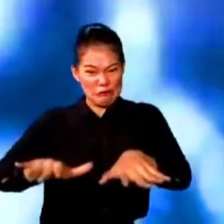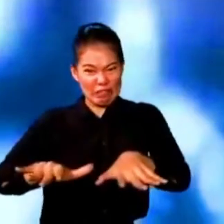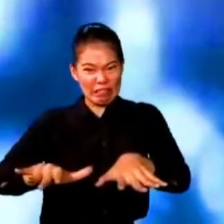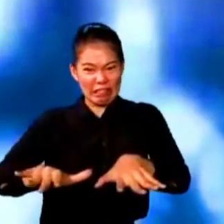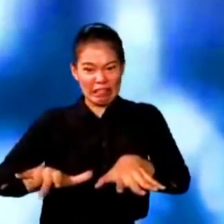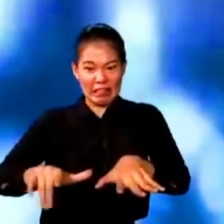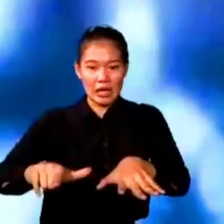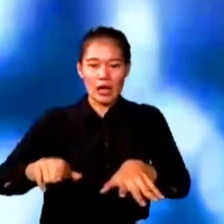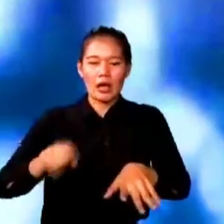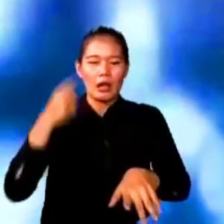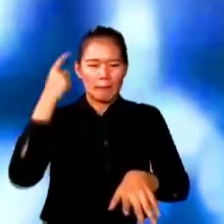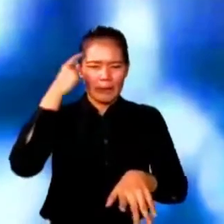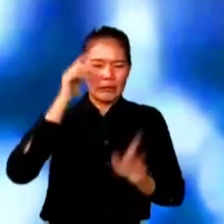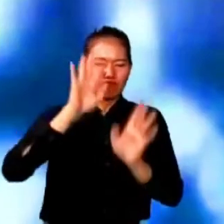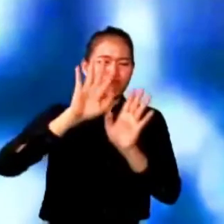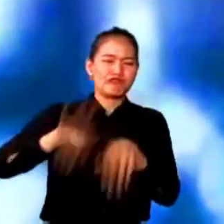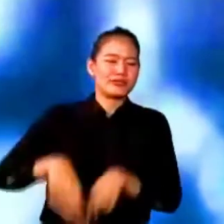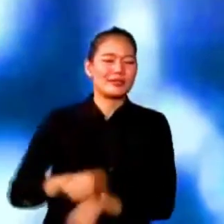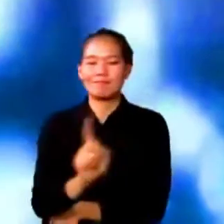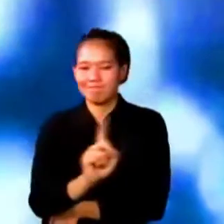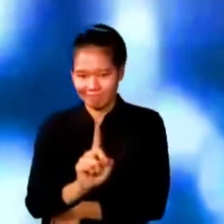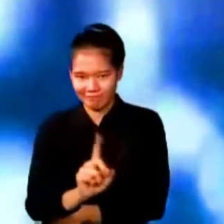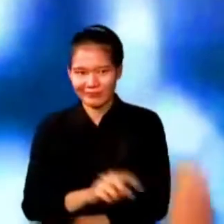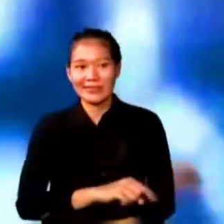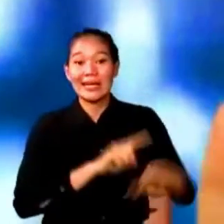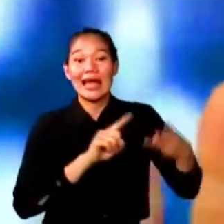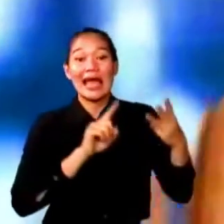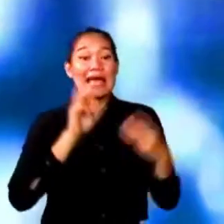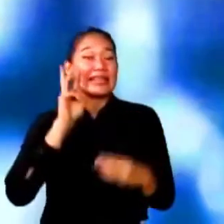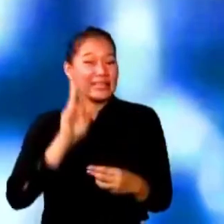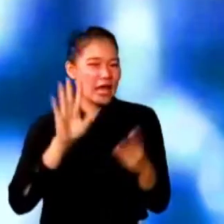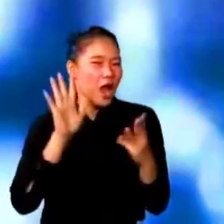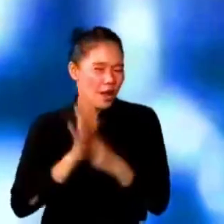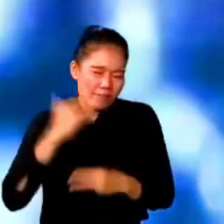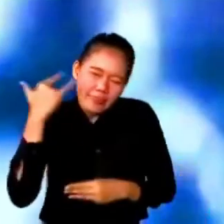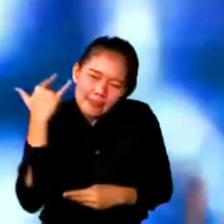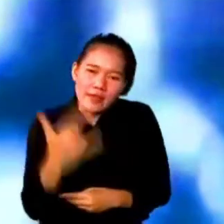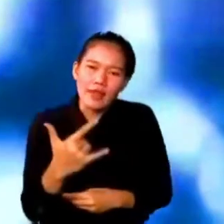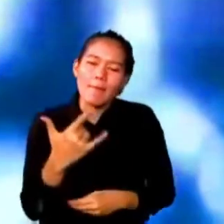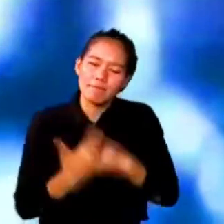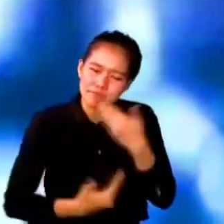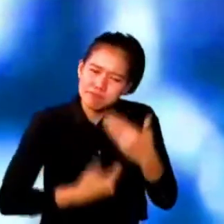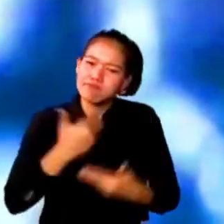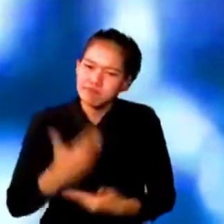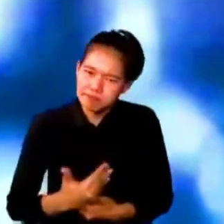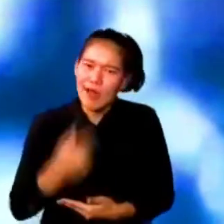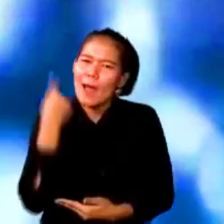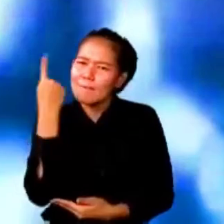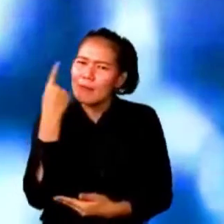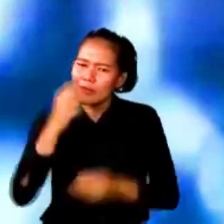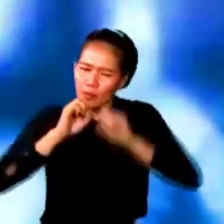bisa dianggap enteng ya Jadi kalau 3 m kita tidak akan bosan-bosan untuk memberitahu kepada semua kalangan